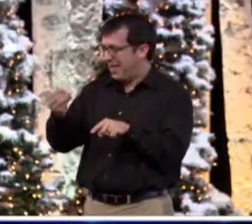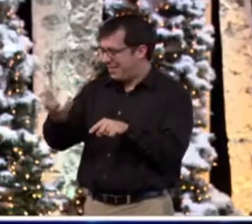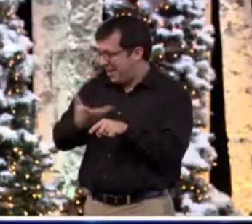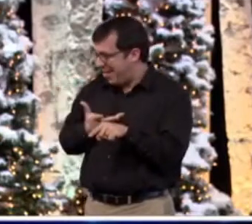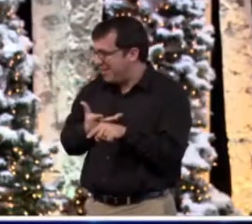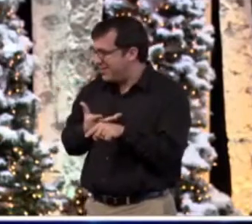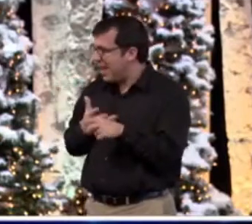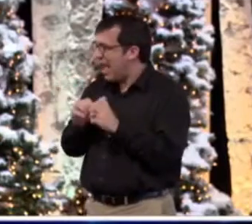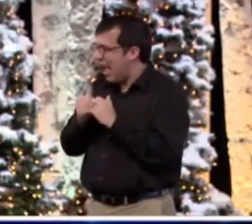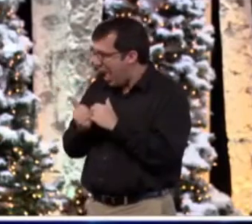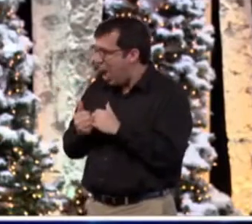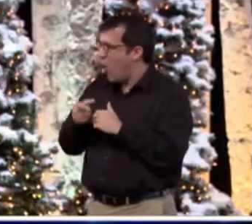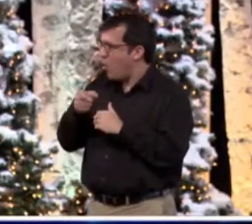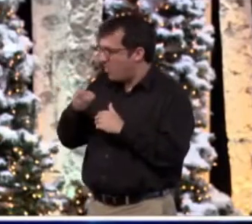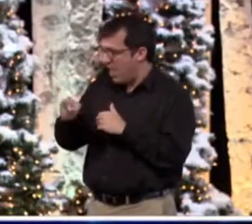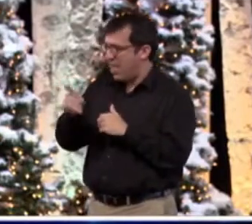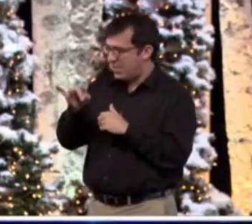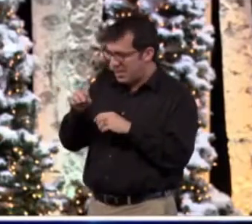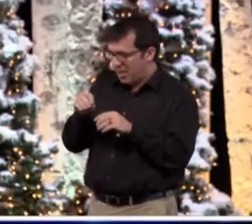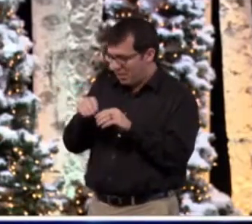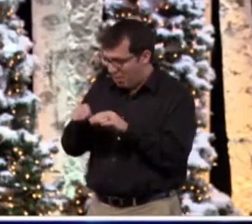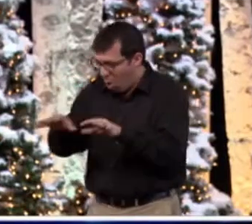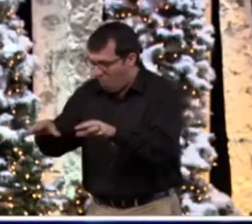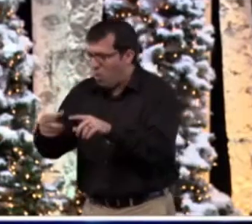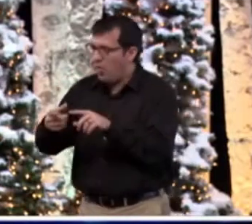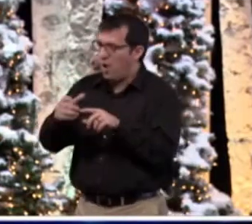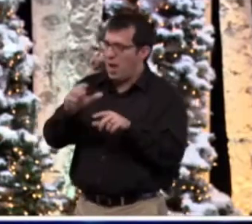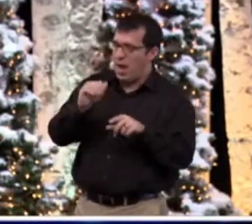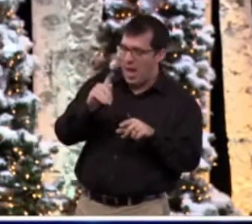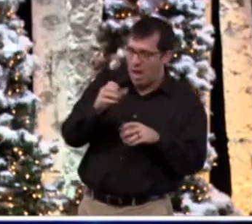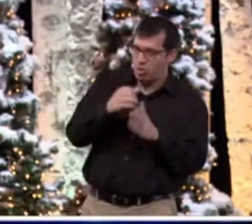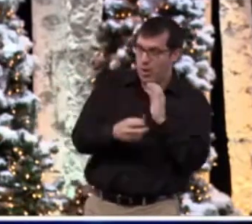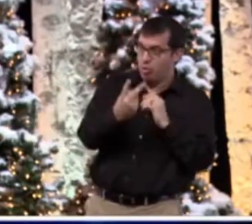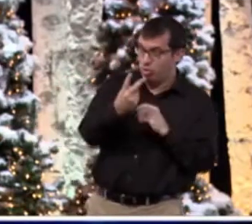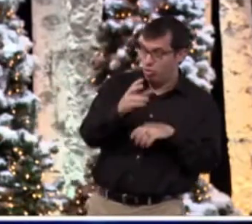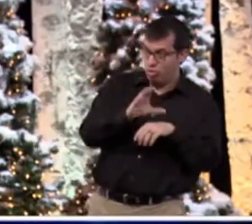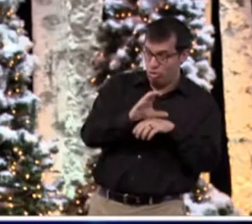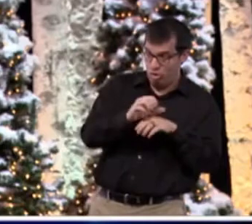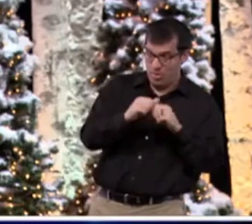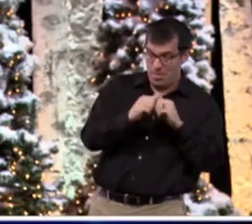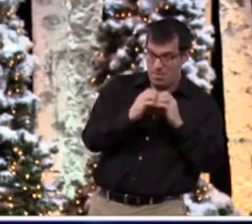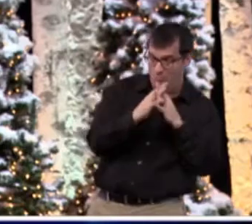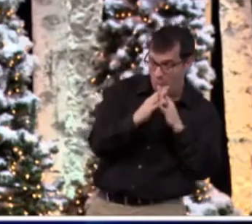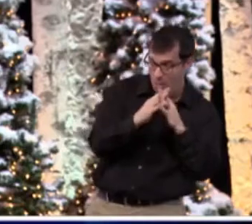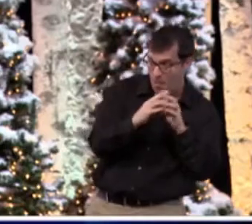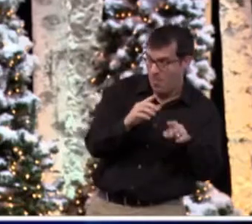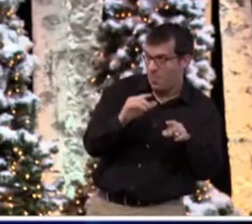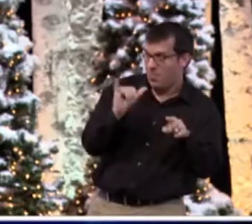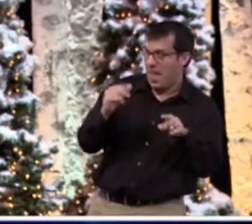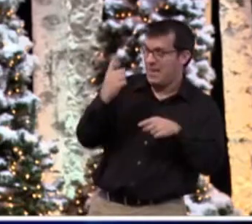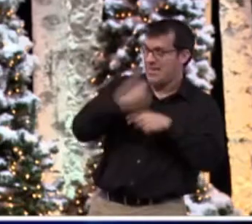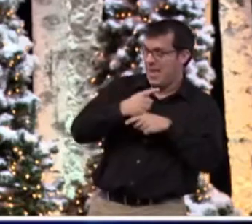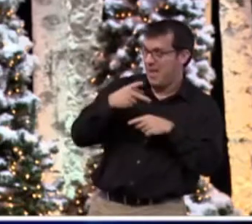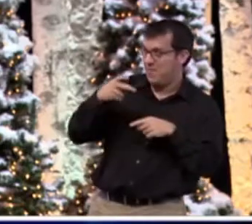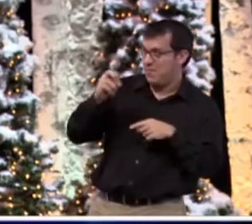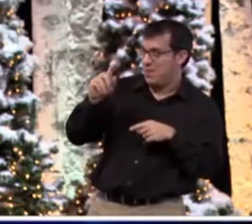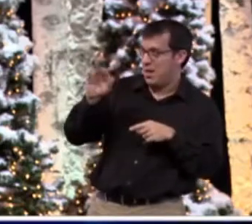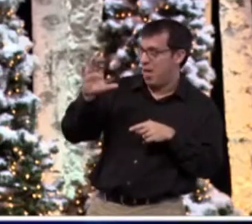प्रेरितको पुस्तक 2 जसले स्पष्टत पेन्तिकोसको दिनमा मण्डलीको जन्मको बारेमा व्याख्या